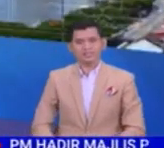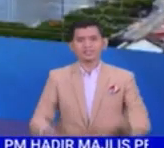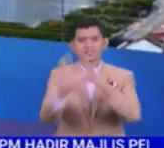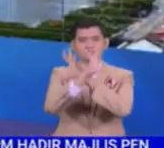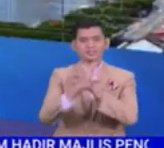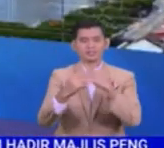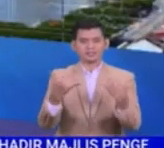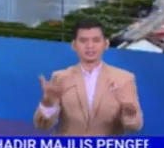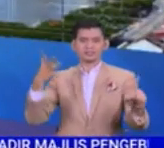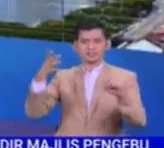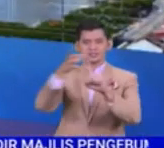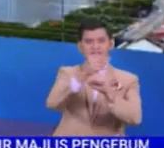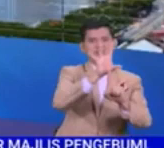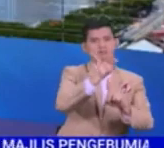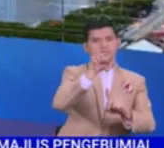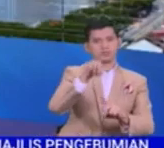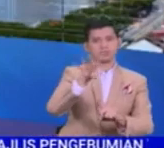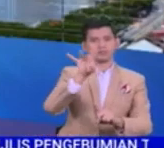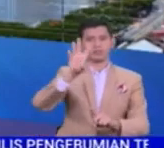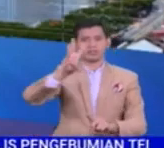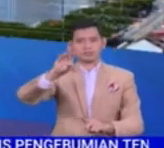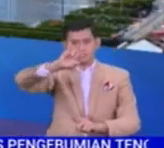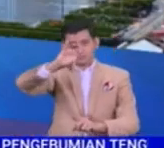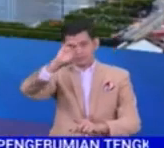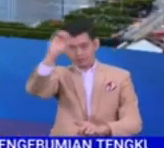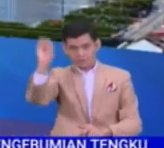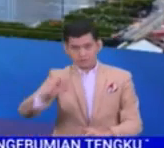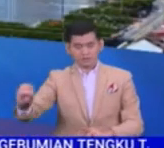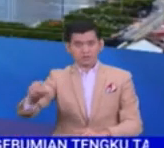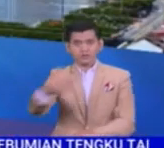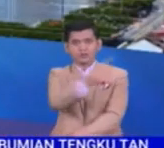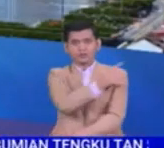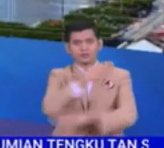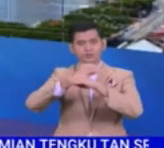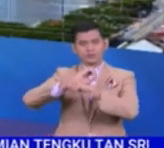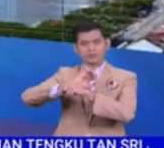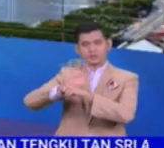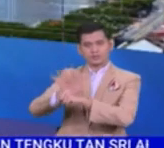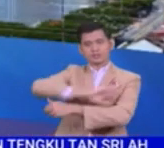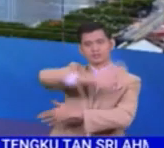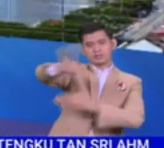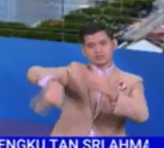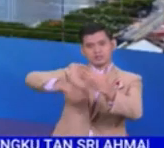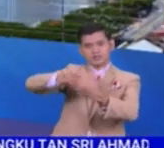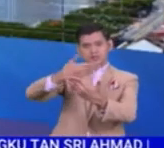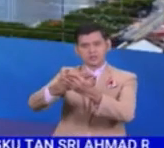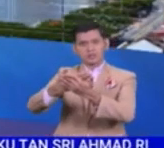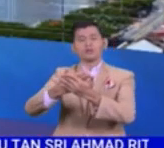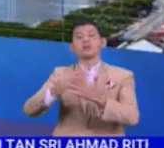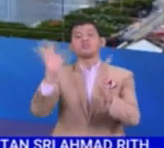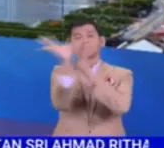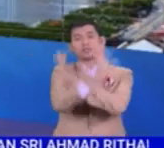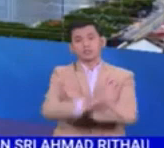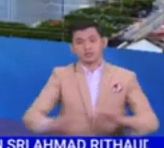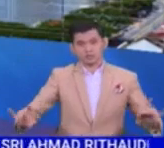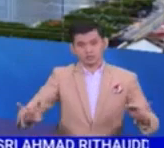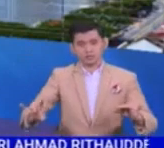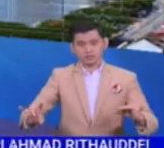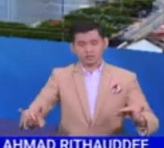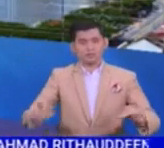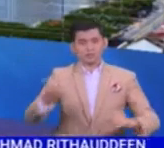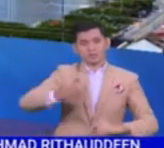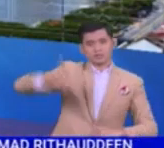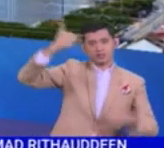Sarawak kini mencapai 80.6% liputan vaksin bagi seluruh negeri setakat Selasa lalu. Pengarah Kesihatan